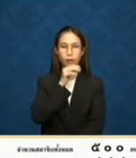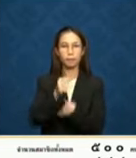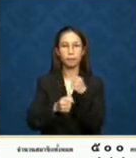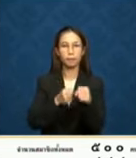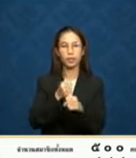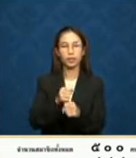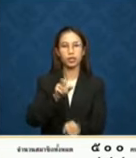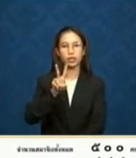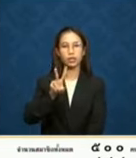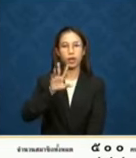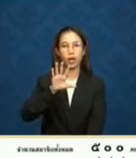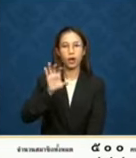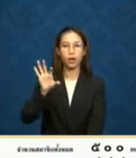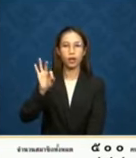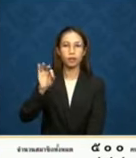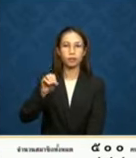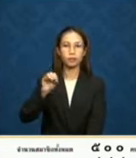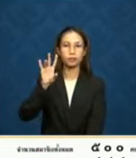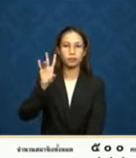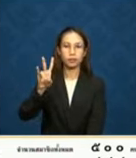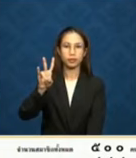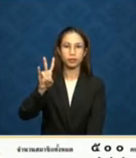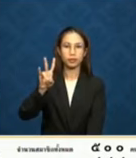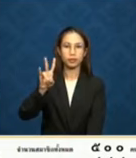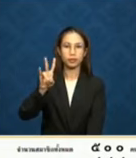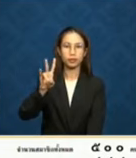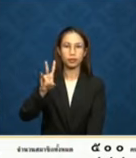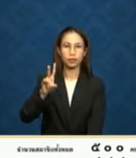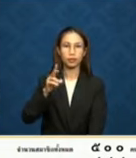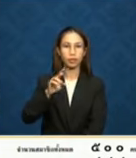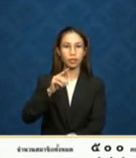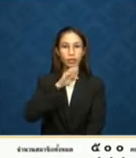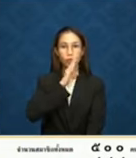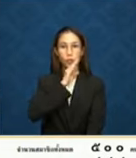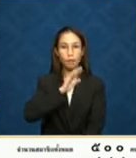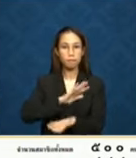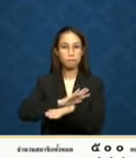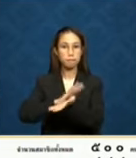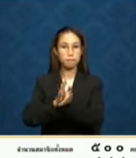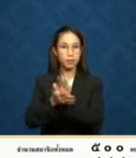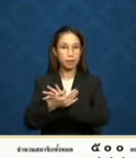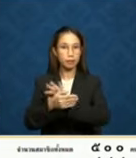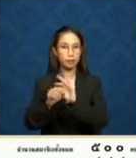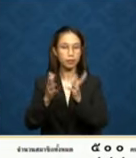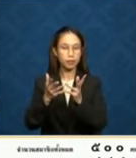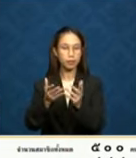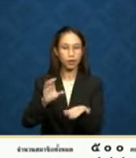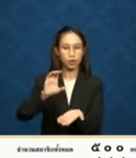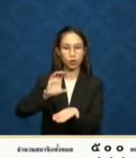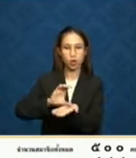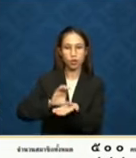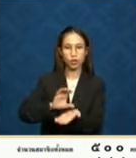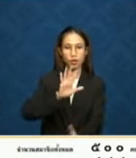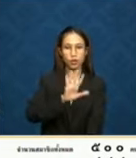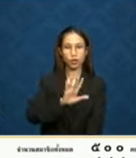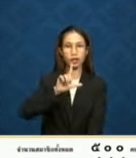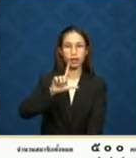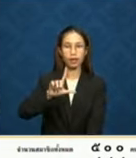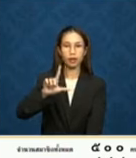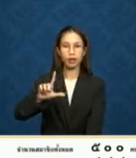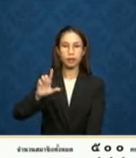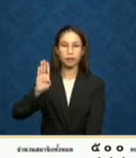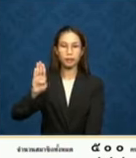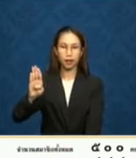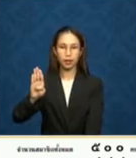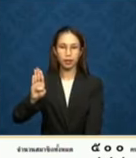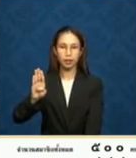อสอ 2,597 หากไม่มีการเปลยนแต่งใดๆทั้งสิ้นกองทุน 5 ลานล้านบาทก็จะก